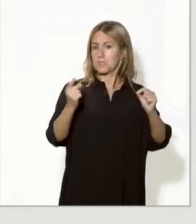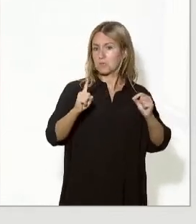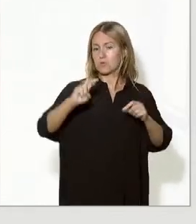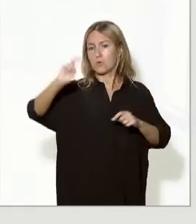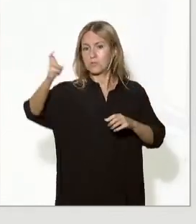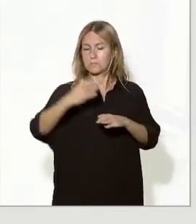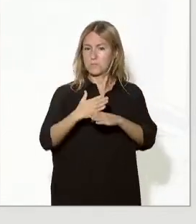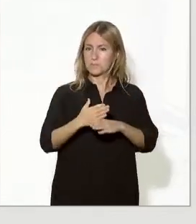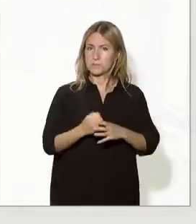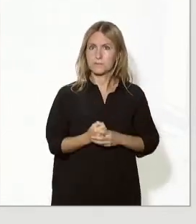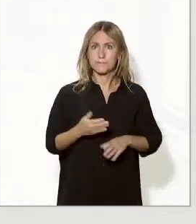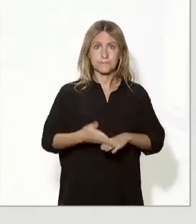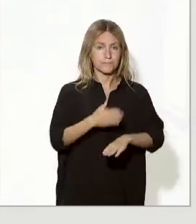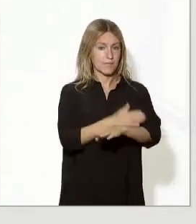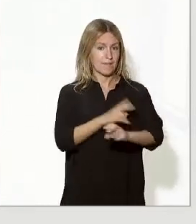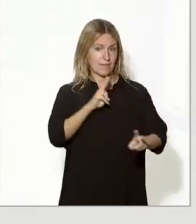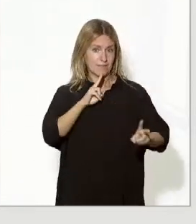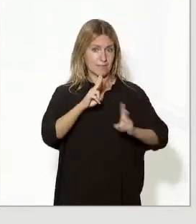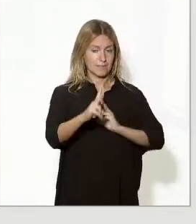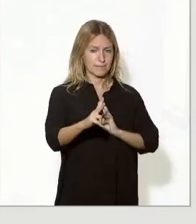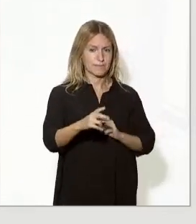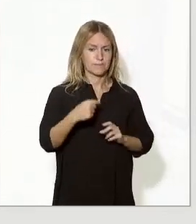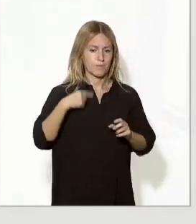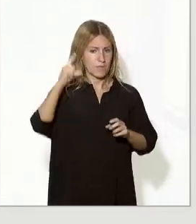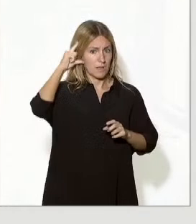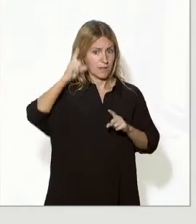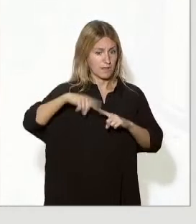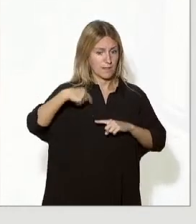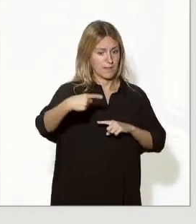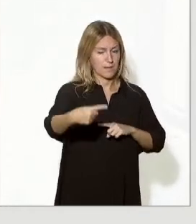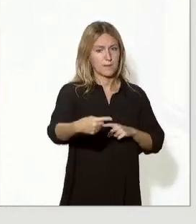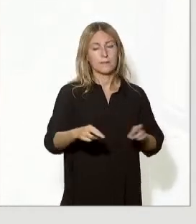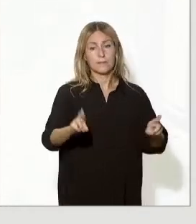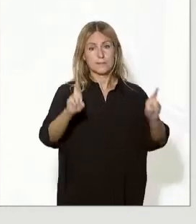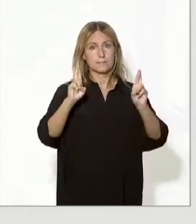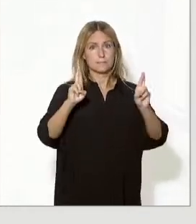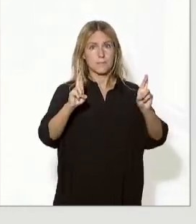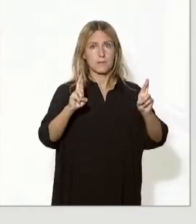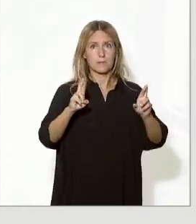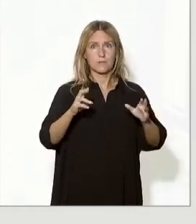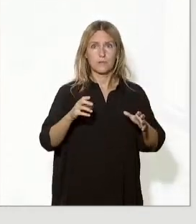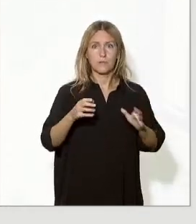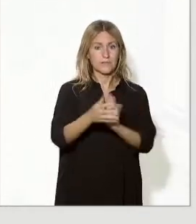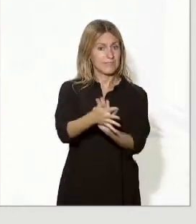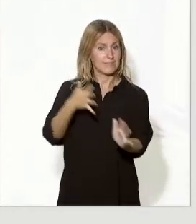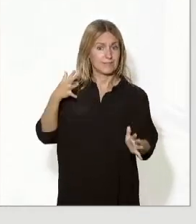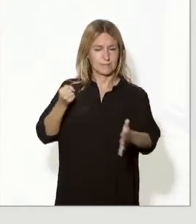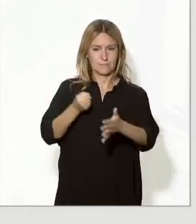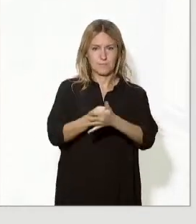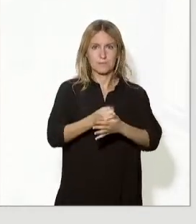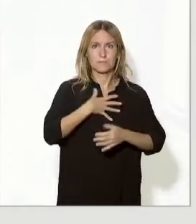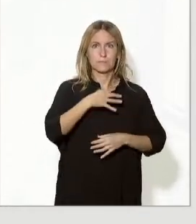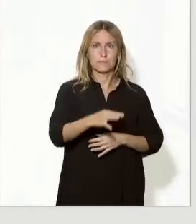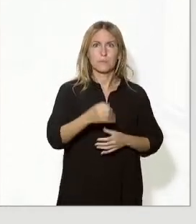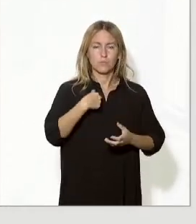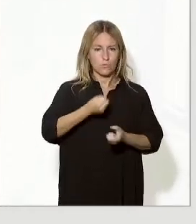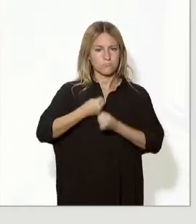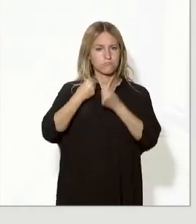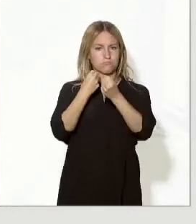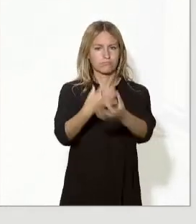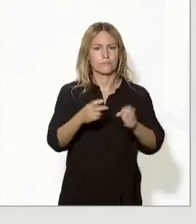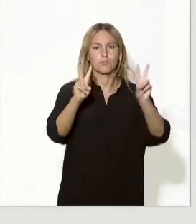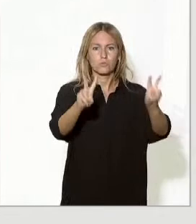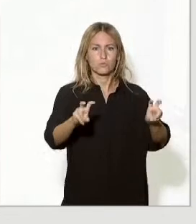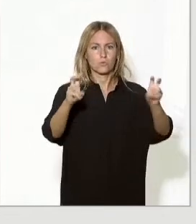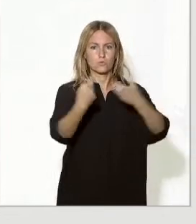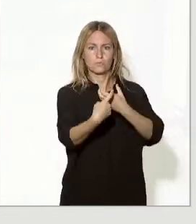partits? Com he dit abans, en els propers dies, i espero que pugui ser doncs, amb la màxima celeritat, doncs, anunciaré els nous